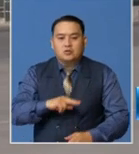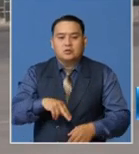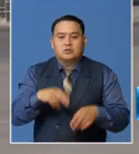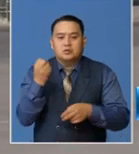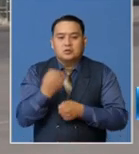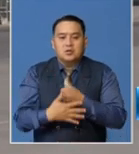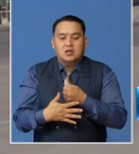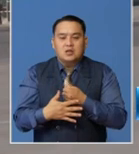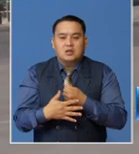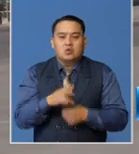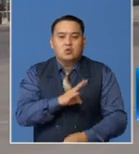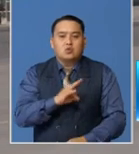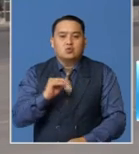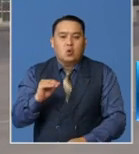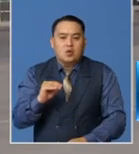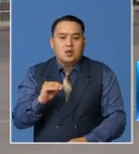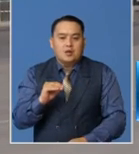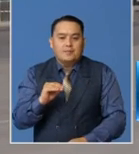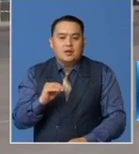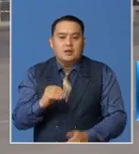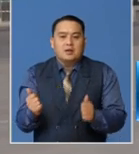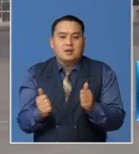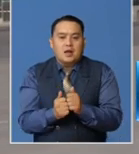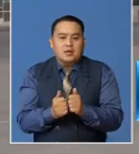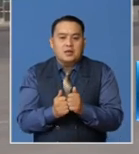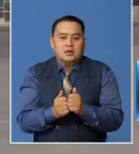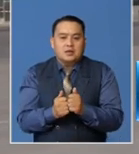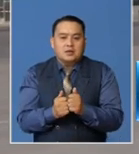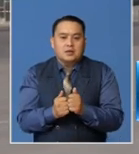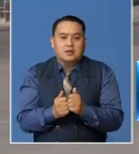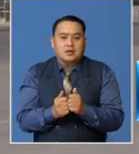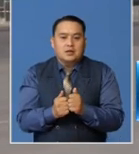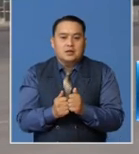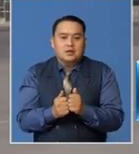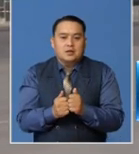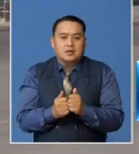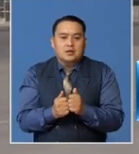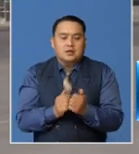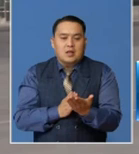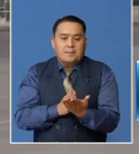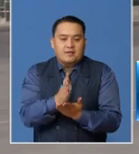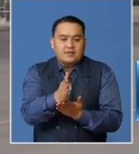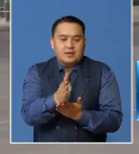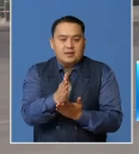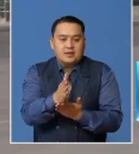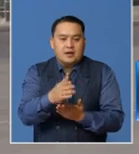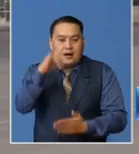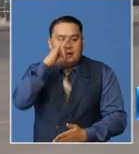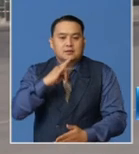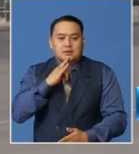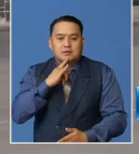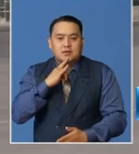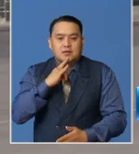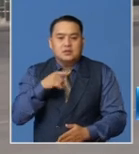центр eur отразит ну живо находящегося непосредственно тракта можно построим на жолы в направлении казахстана